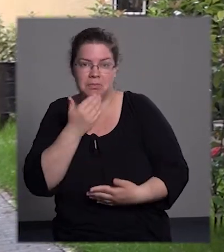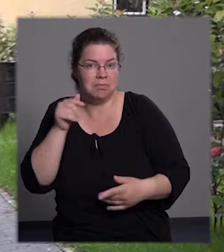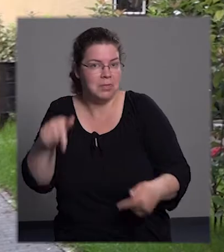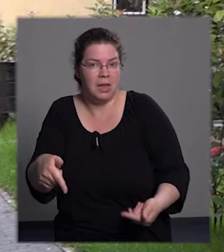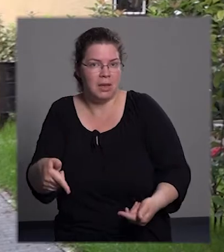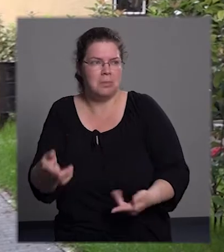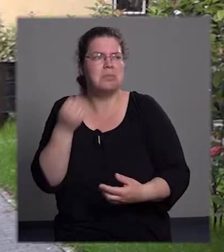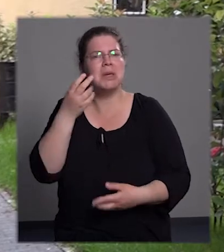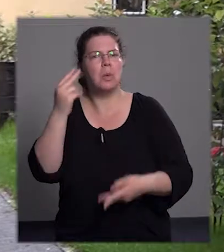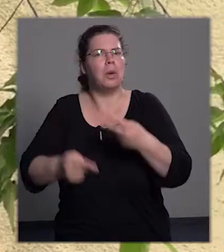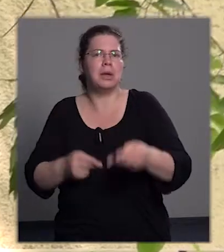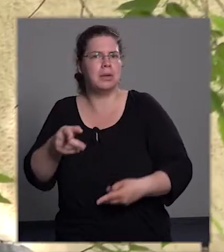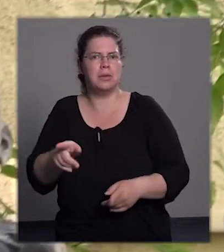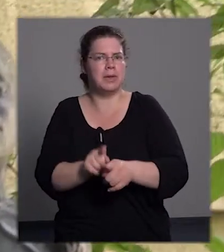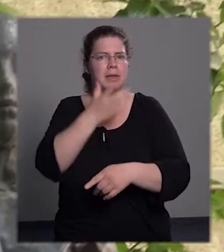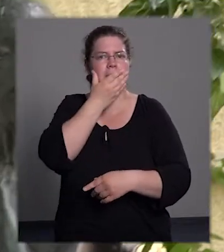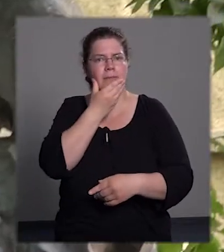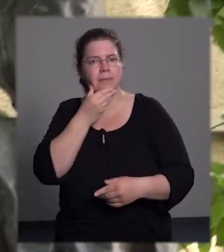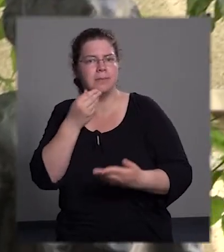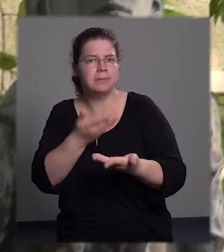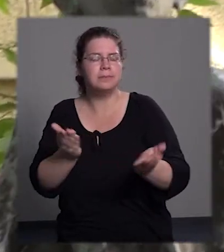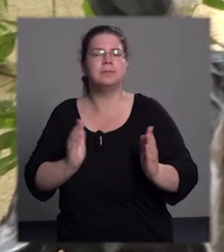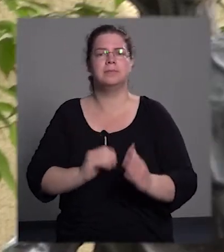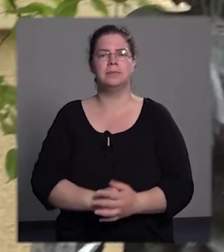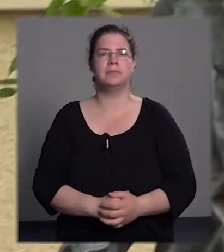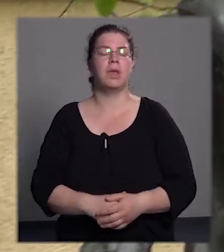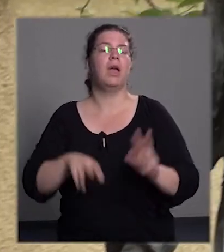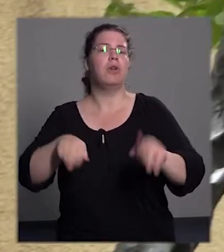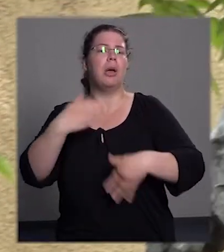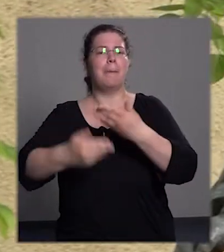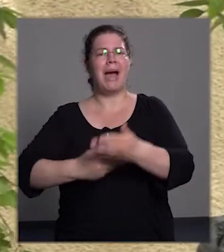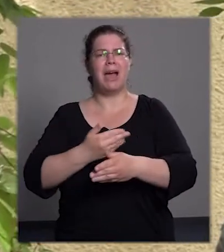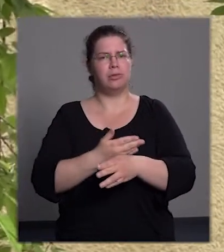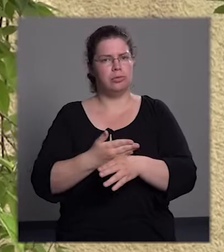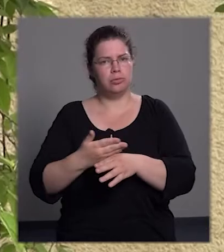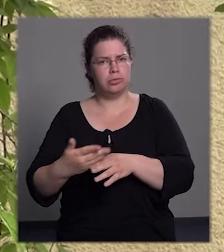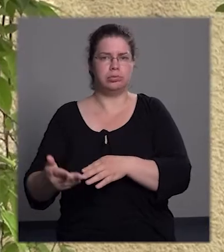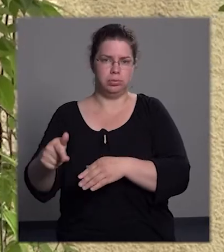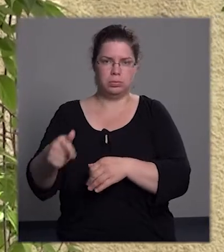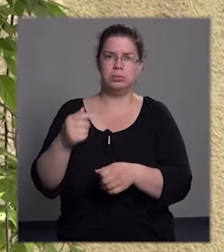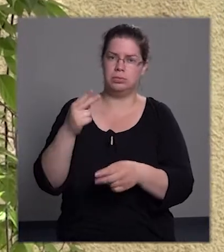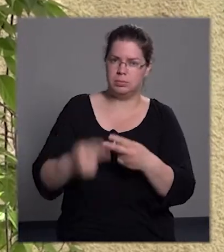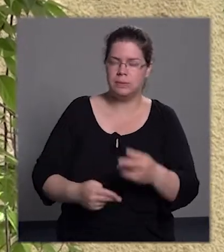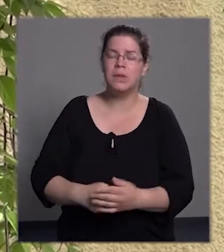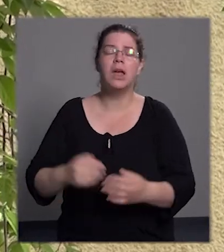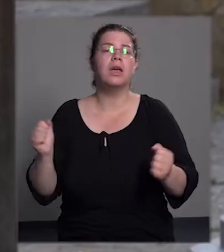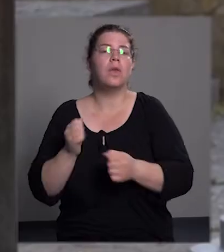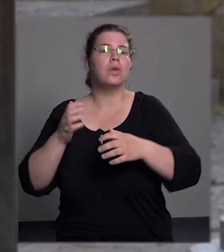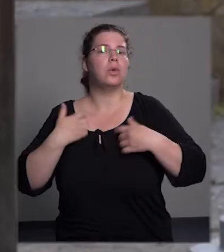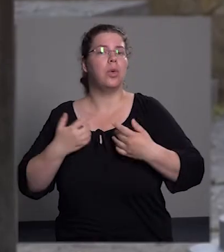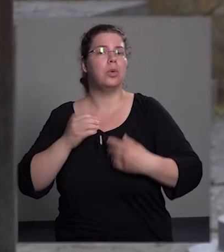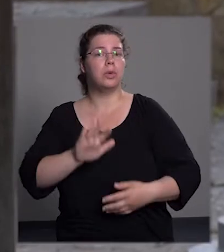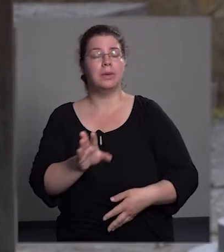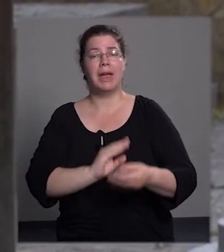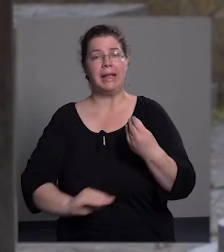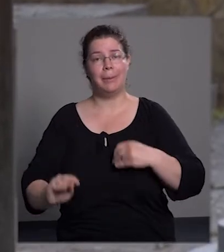ilyen szép állapotba hozták? Igen, hát tulajdonképpen május folyamán készült el. Nagyon örültünk neki, mert ugye ez